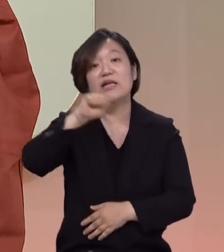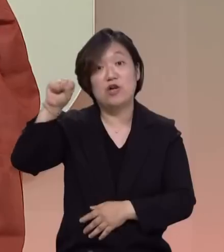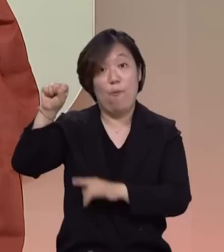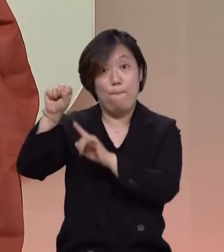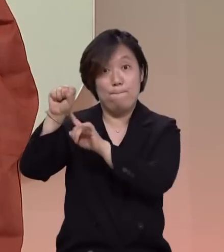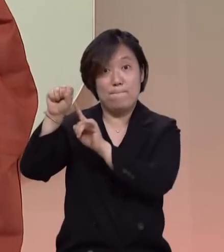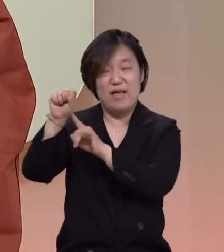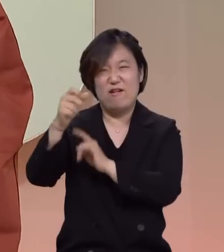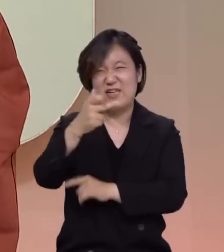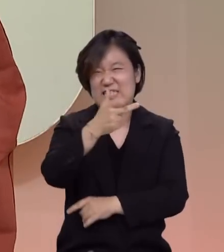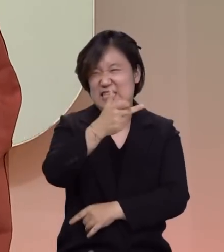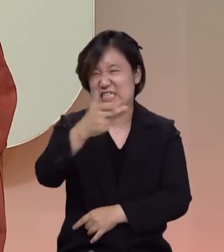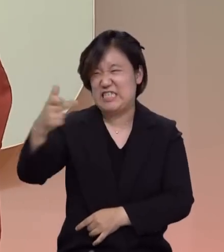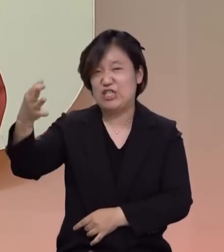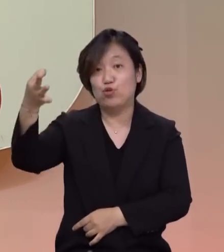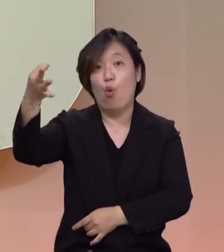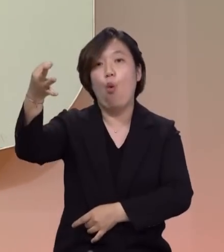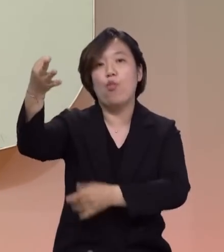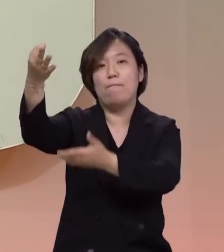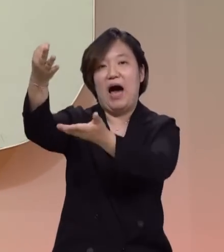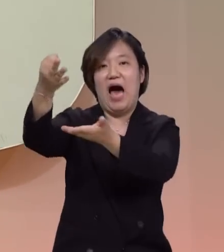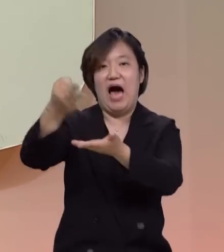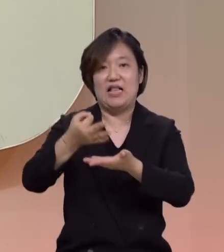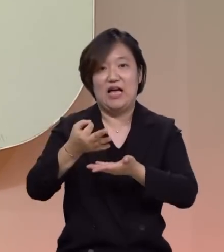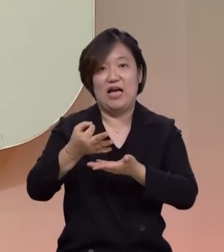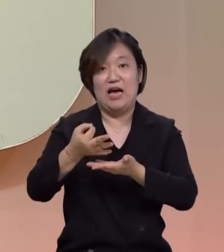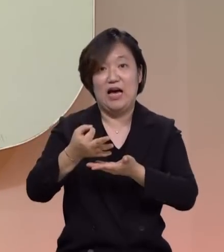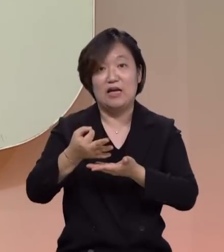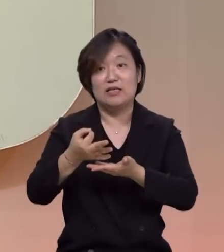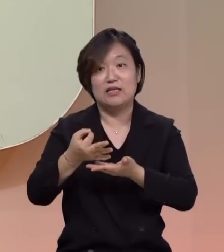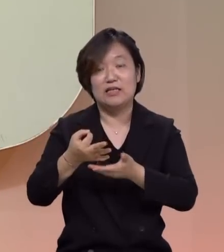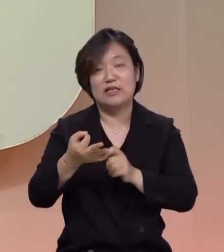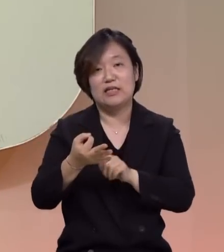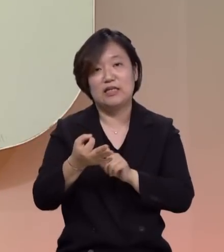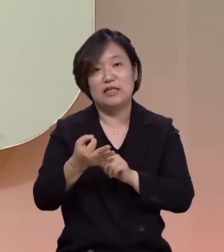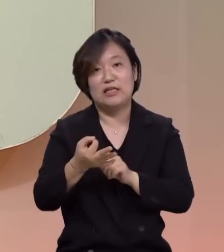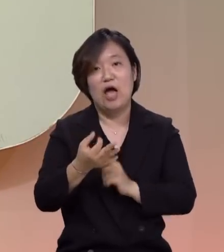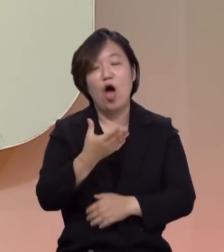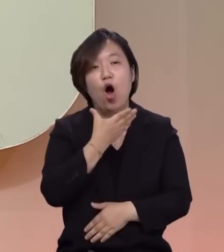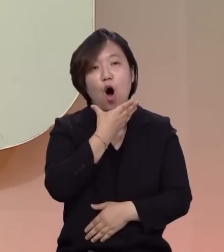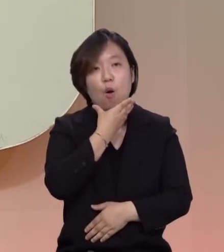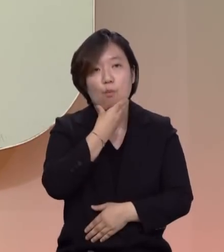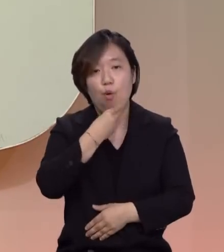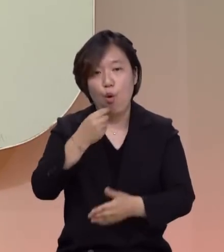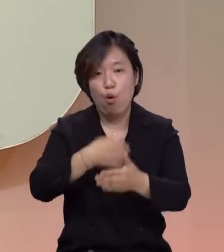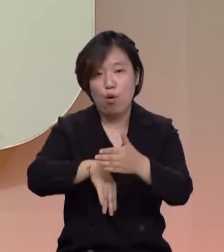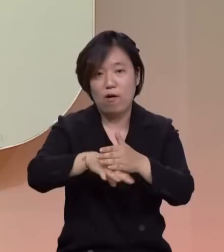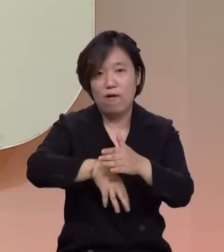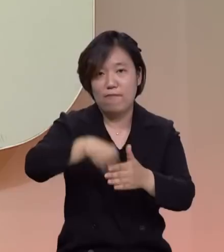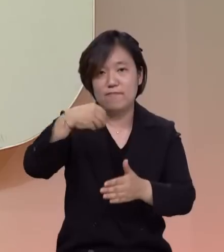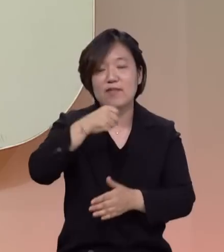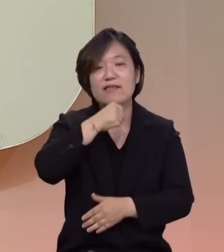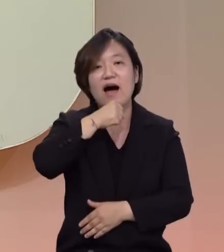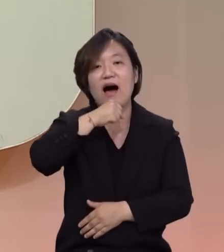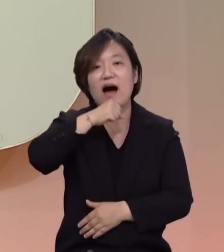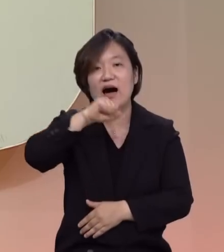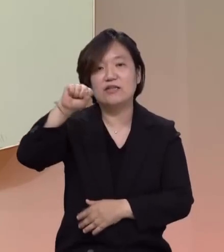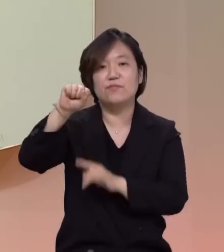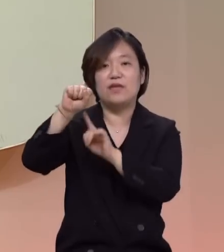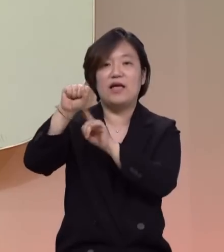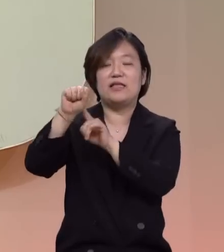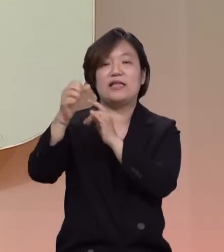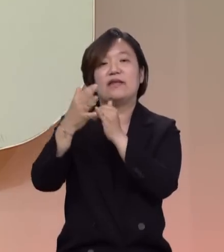상금을 받은 어마어마한 돈을 얻은 복권 당첨된 사람들의 그